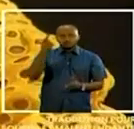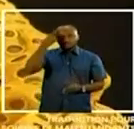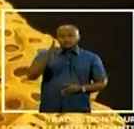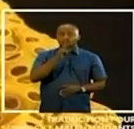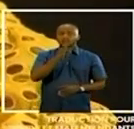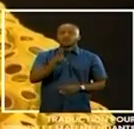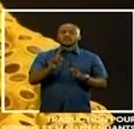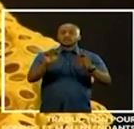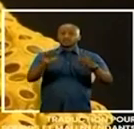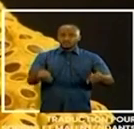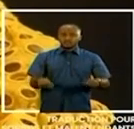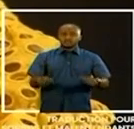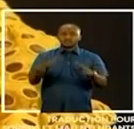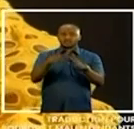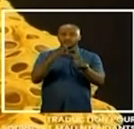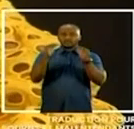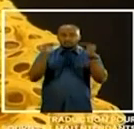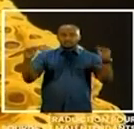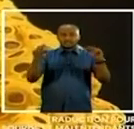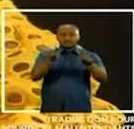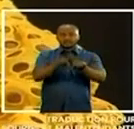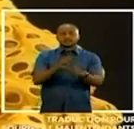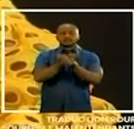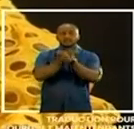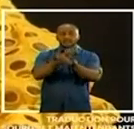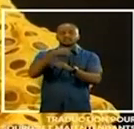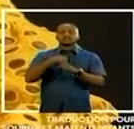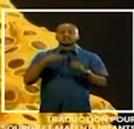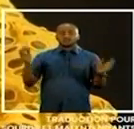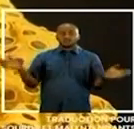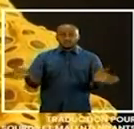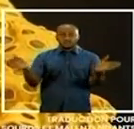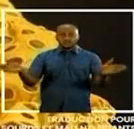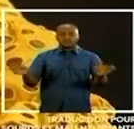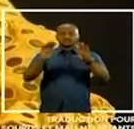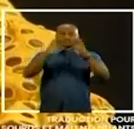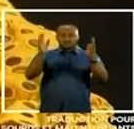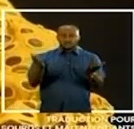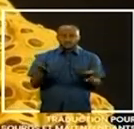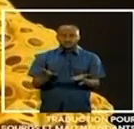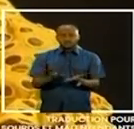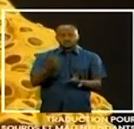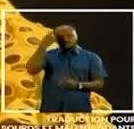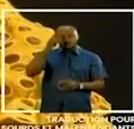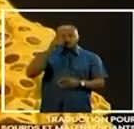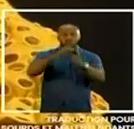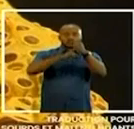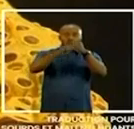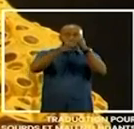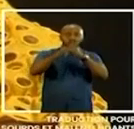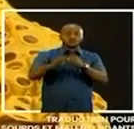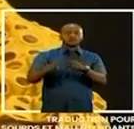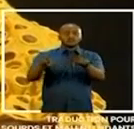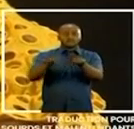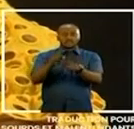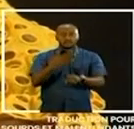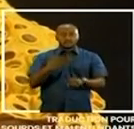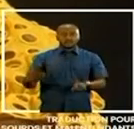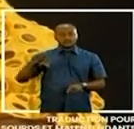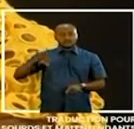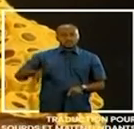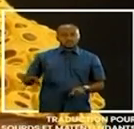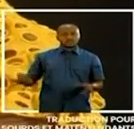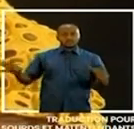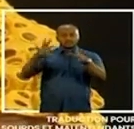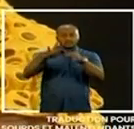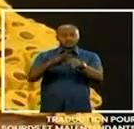tout ceci ne pourra être possible sans la paix et la sécurité, j'exhorte donc chacun de nous à promouvoir les gestes qui les